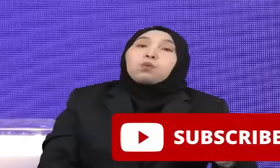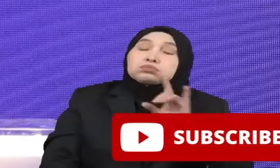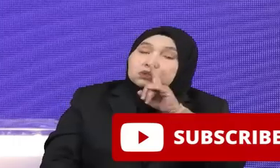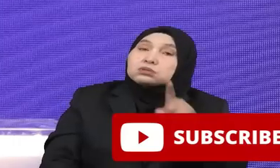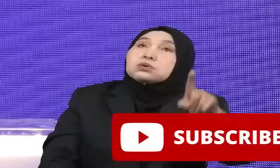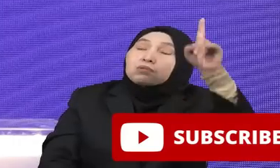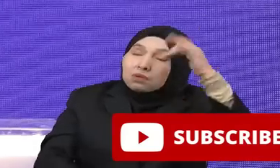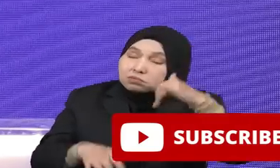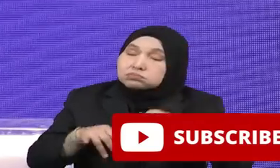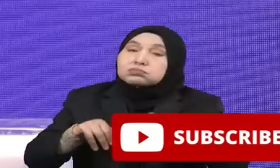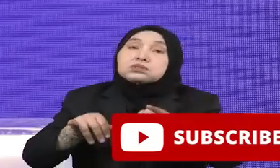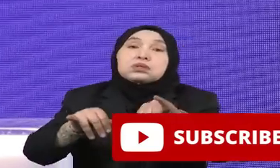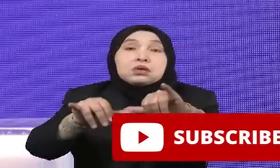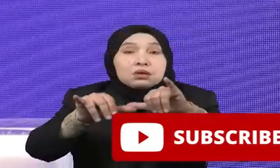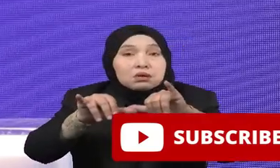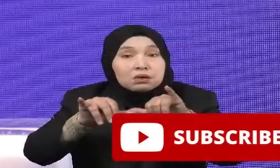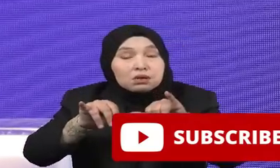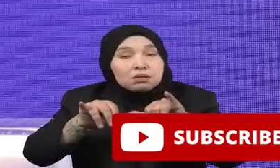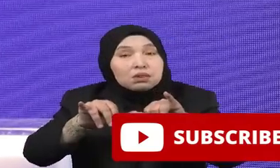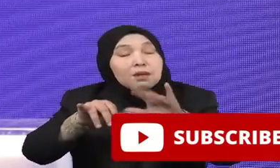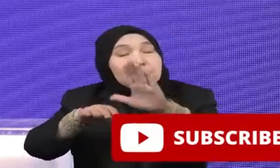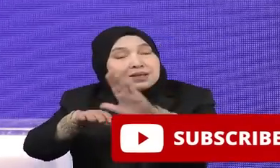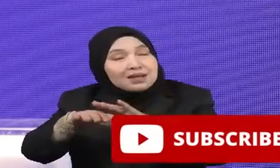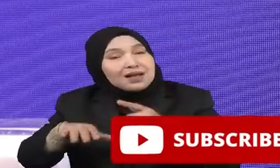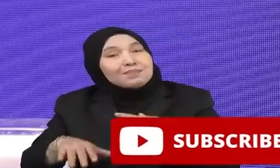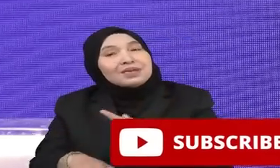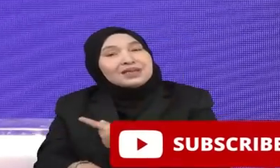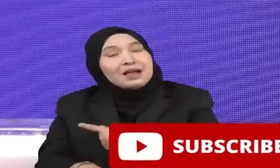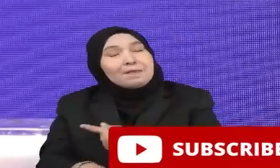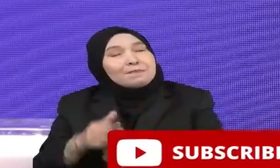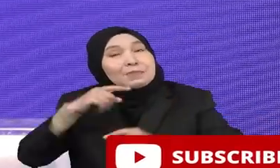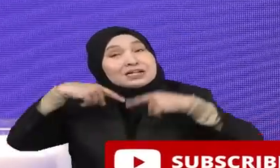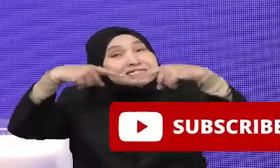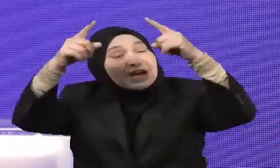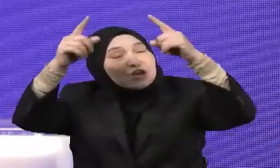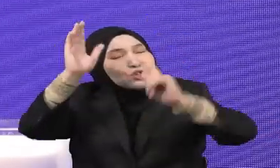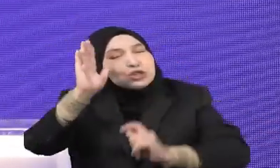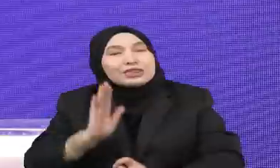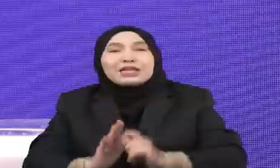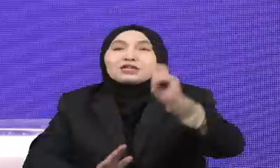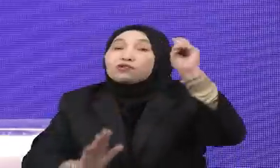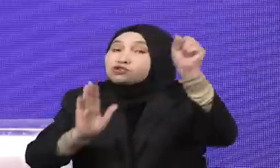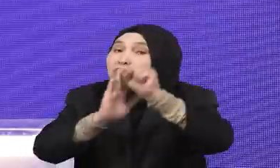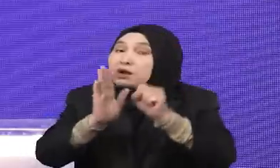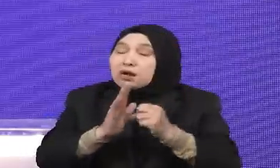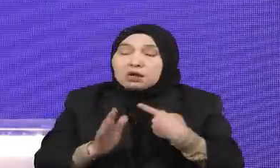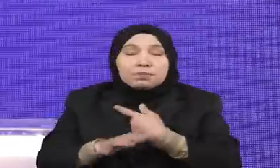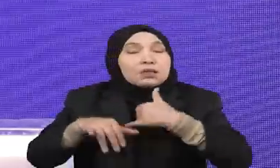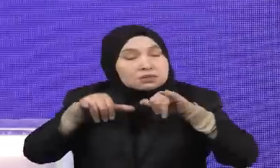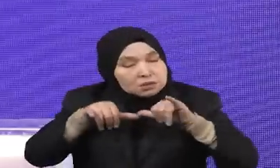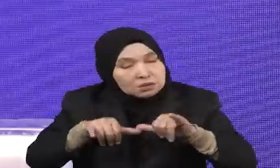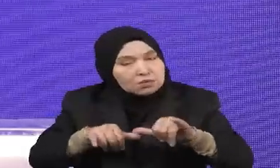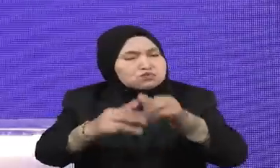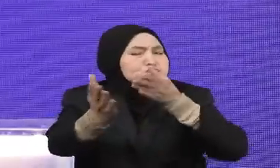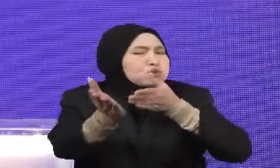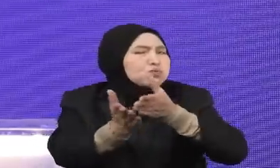masih lagi masih lagi menggelarkan kami ini berjaya tertinggi syaratnya kami terus menuju